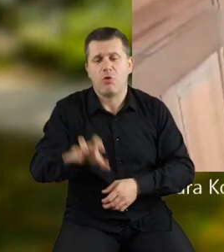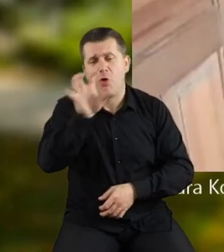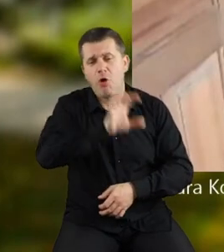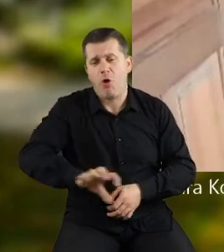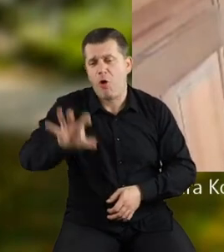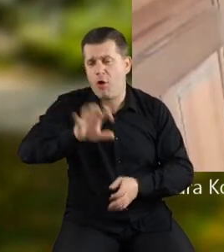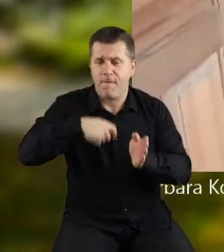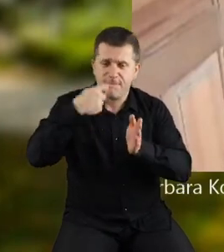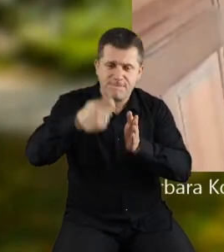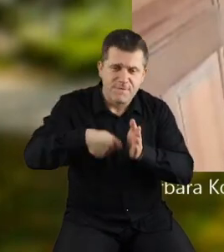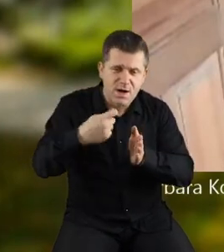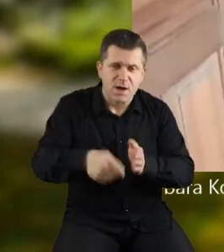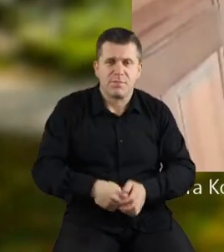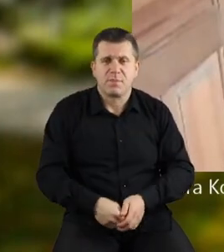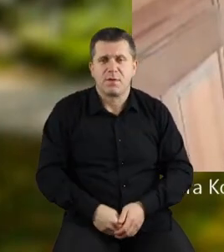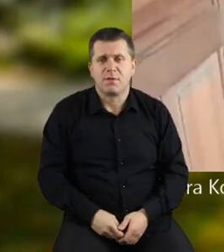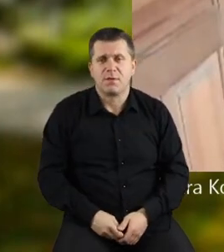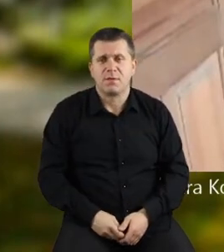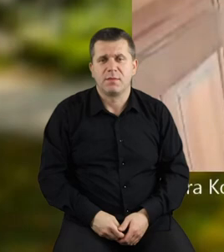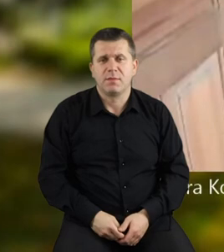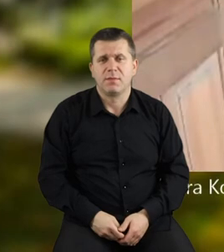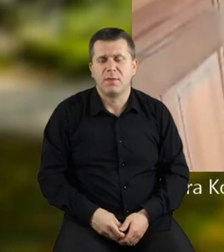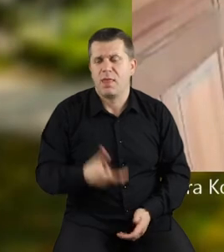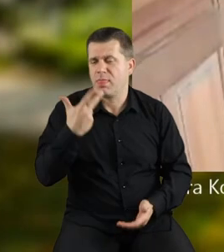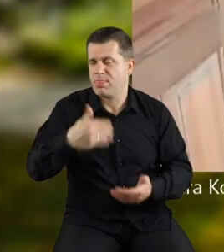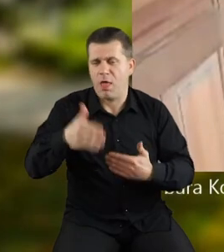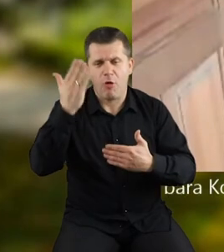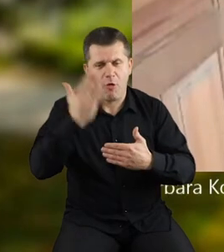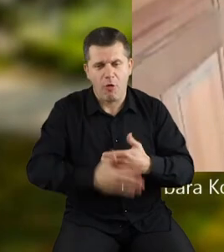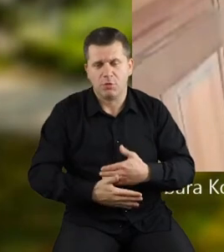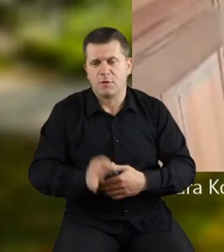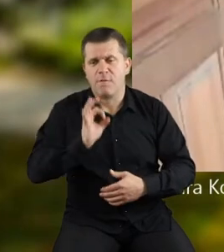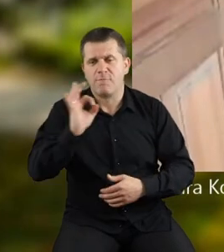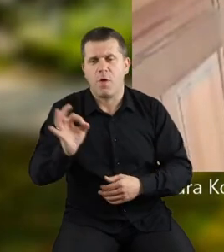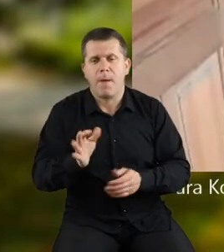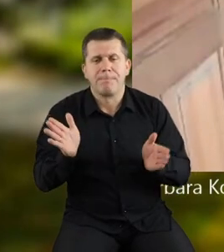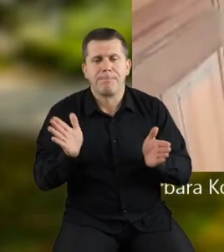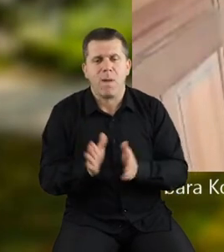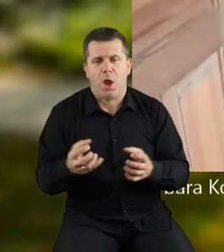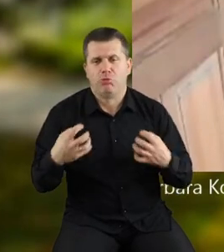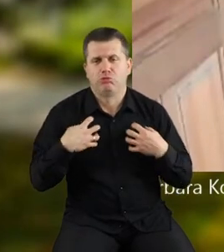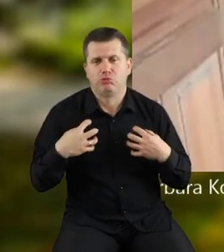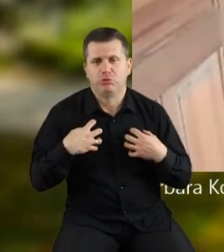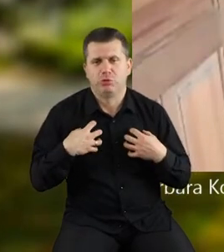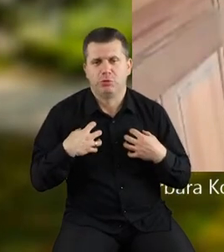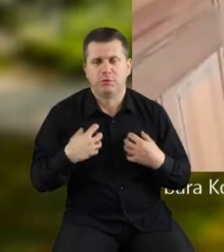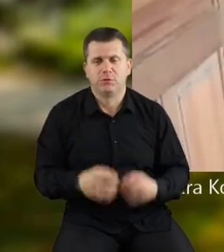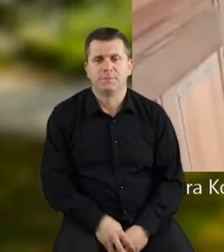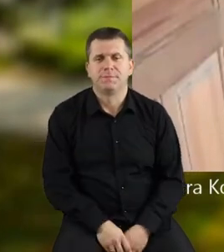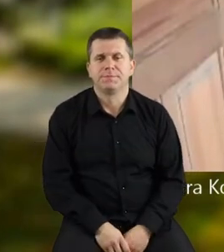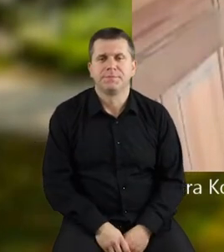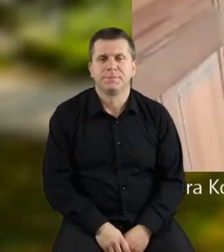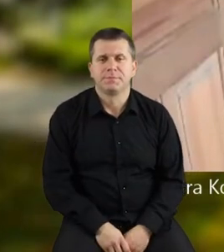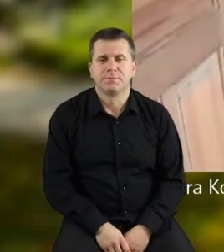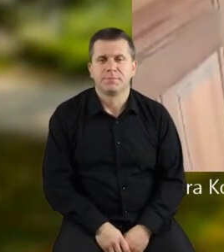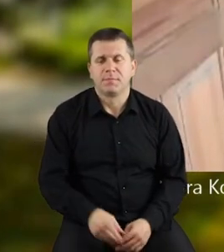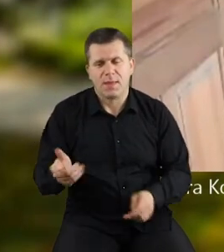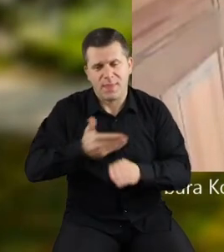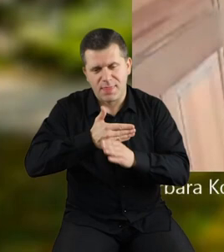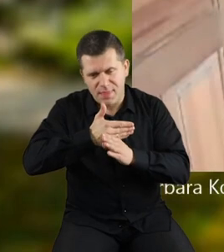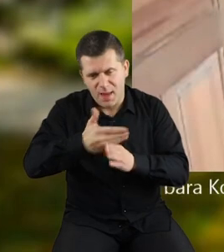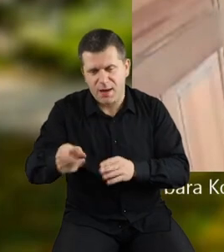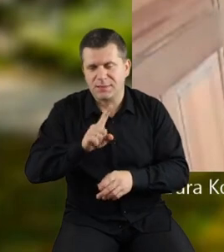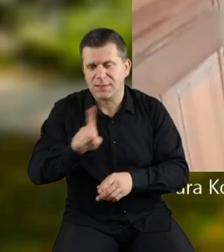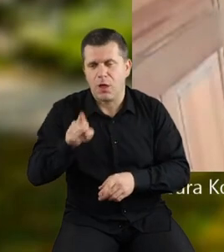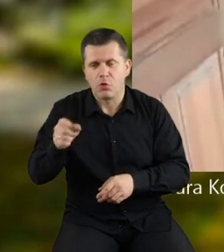jeździć, oglądać filmy. Nie poprzestają na swoim małym życiu z krupnikiem w roli głównej,